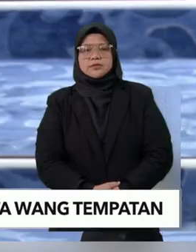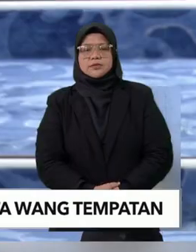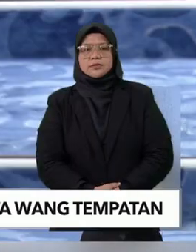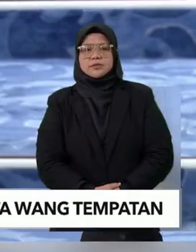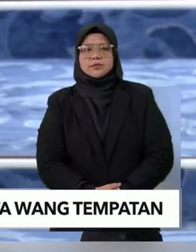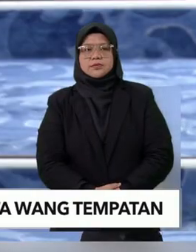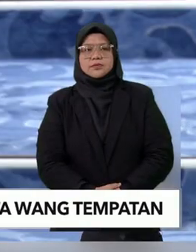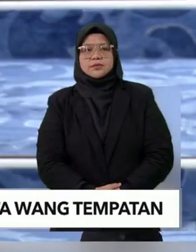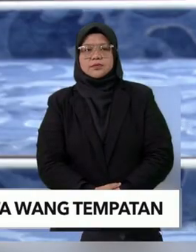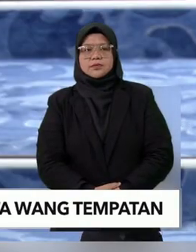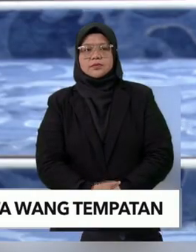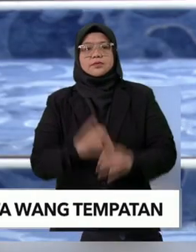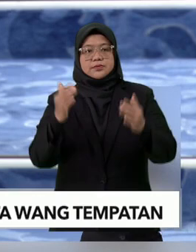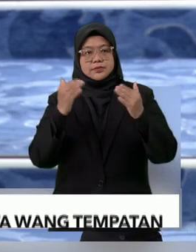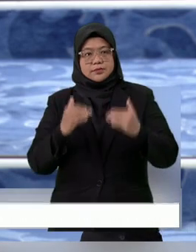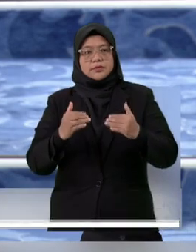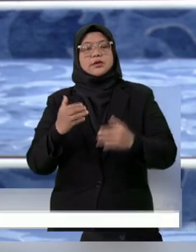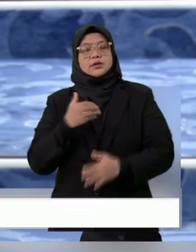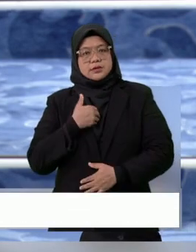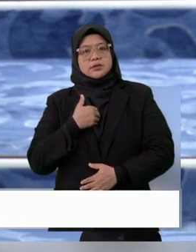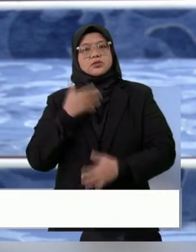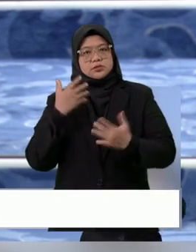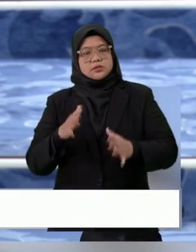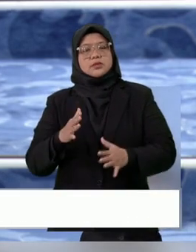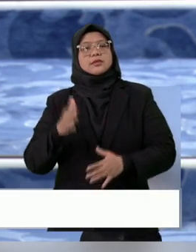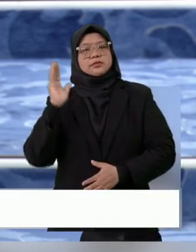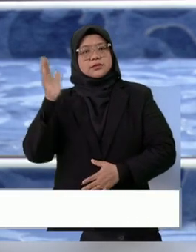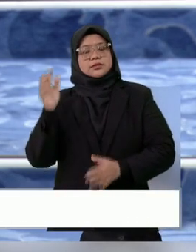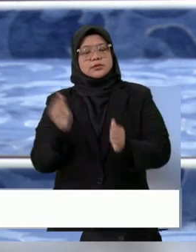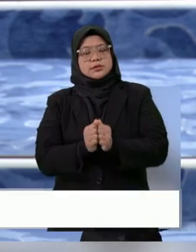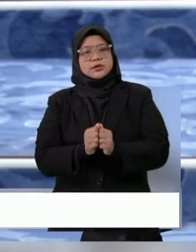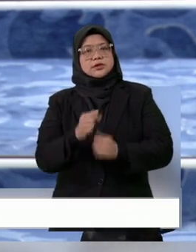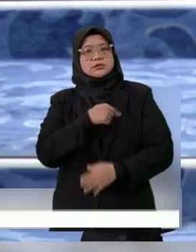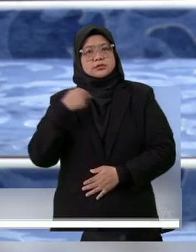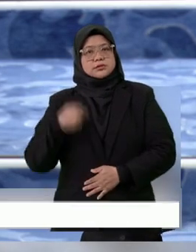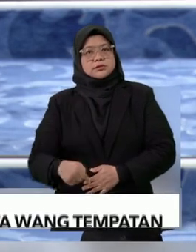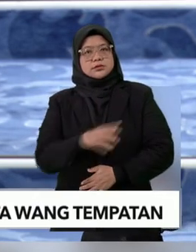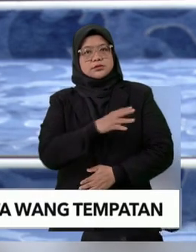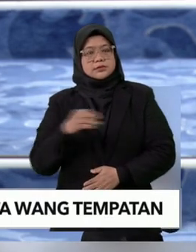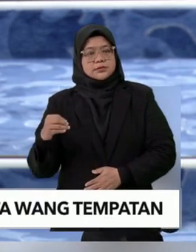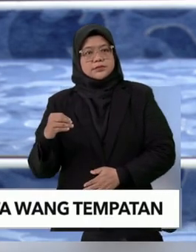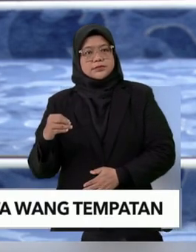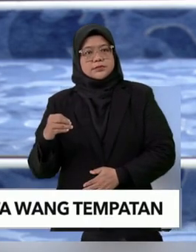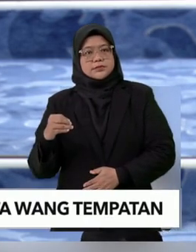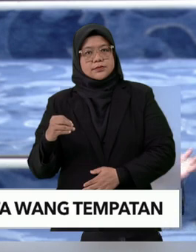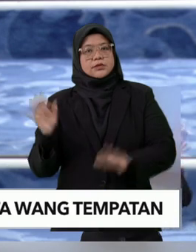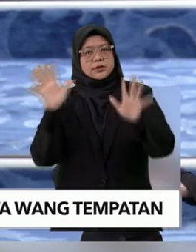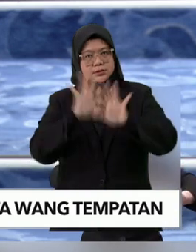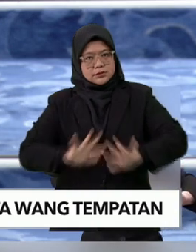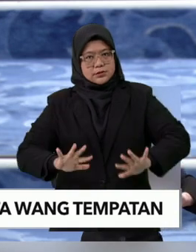lcsf kemudian dalam beapa sidang saya bincang dengan negara China dan juga di AS